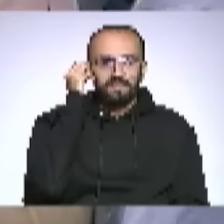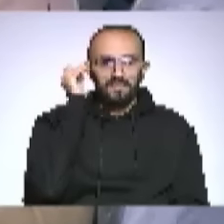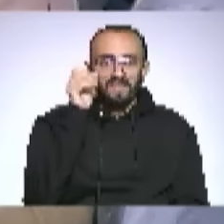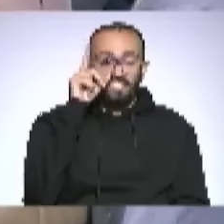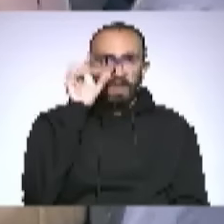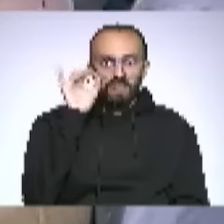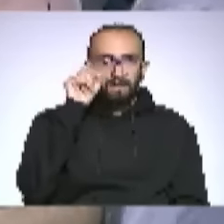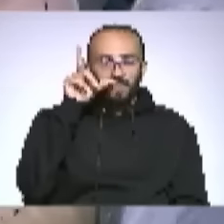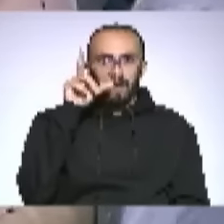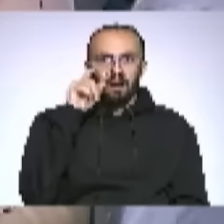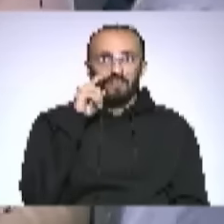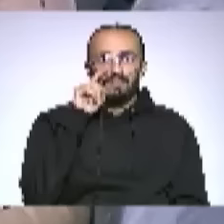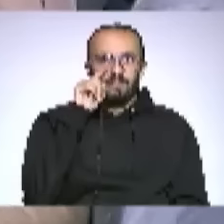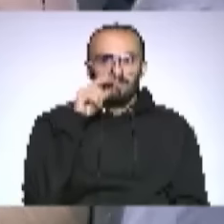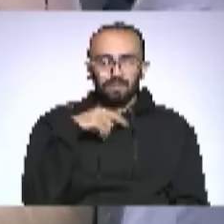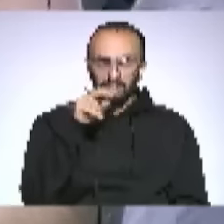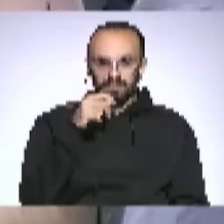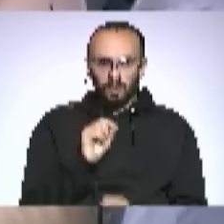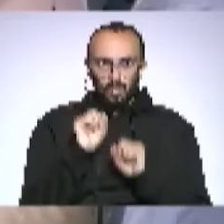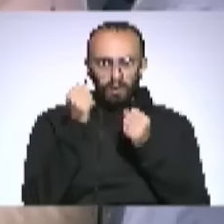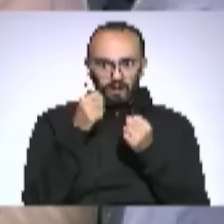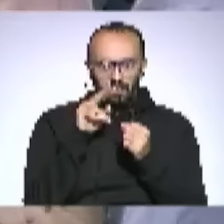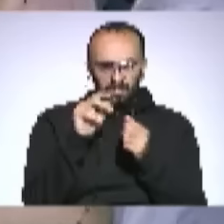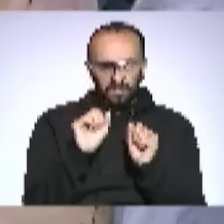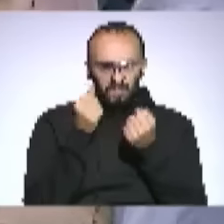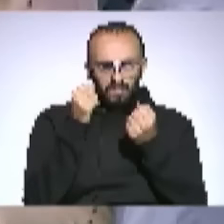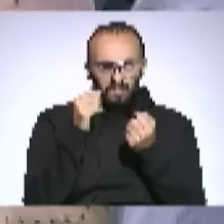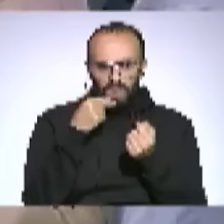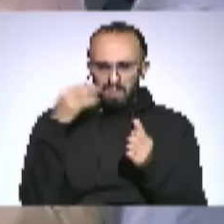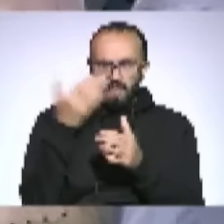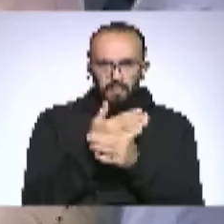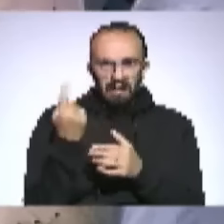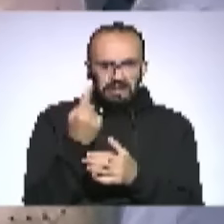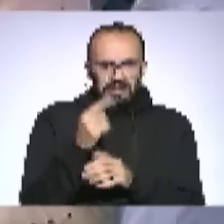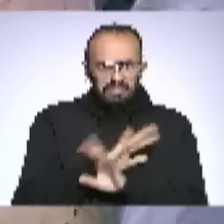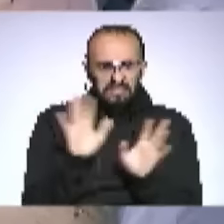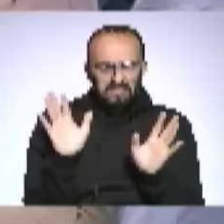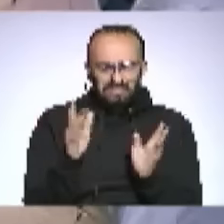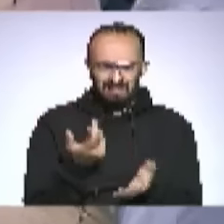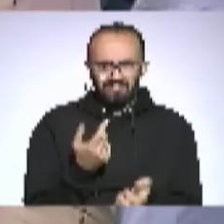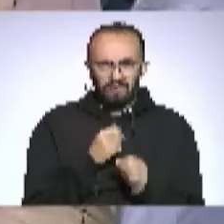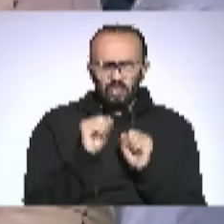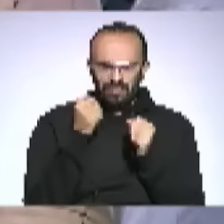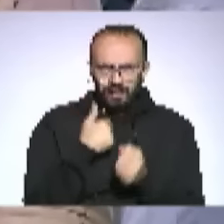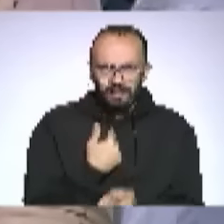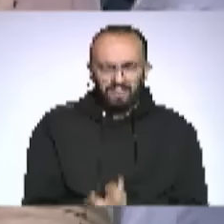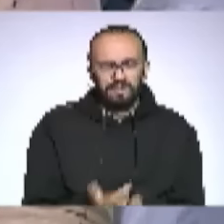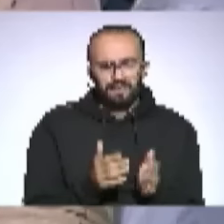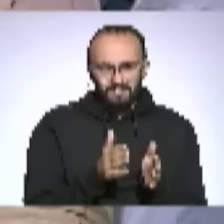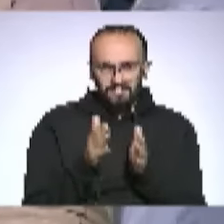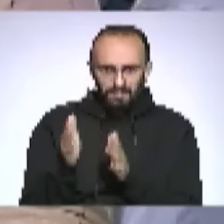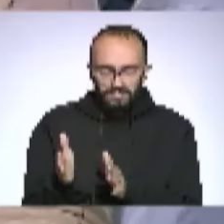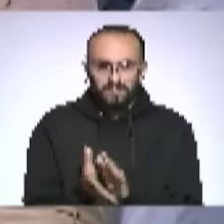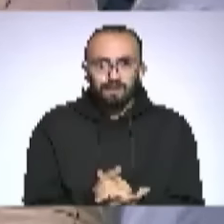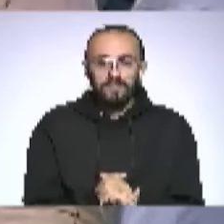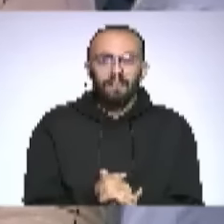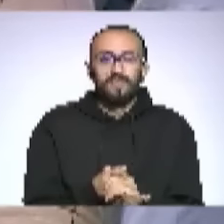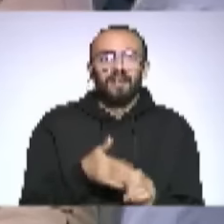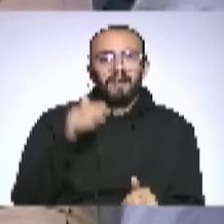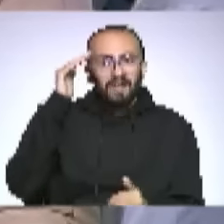الحقيقه يعني انا اغصت اصلا طيب ناخد بقى رساله ا مساء الخير على احلى